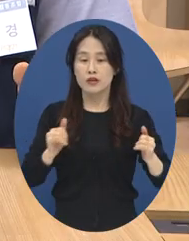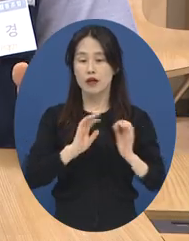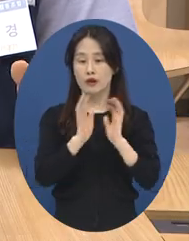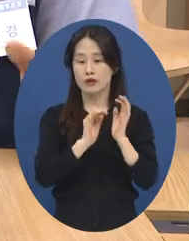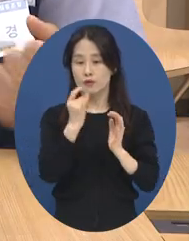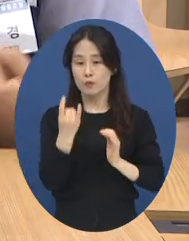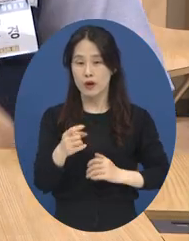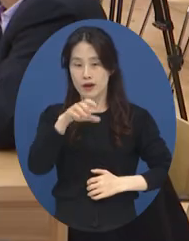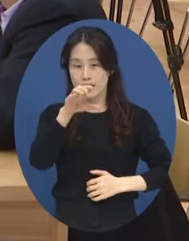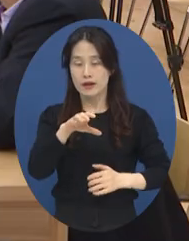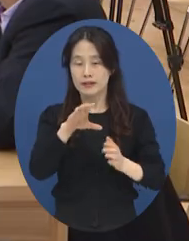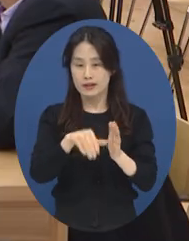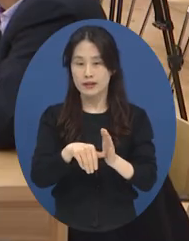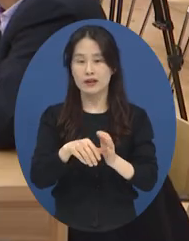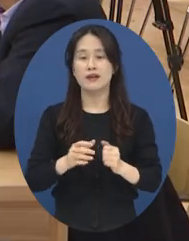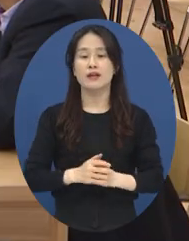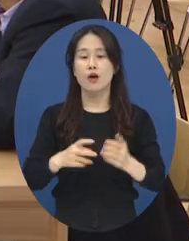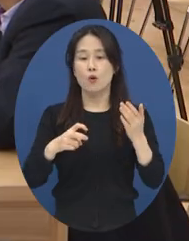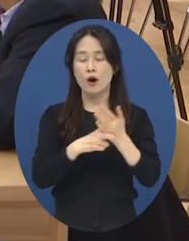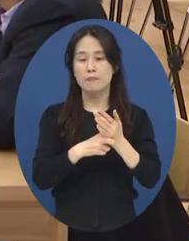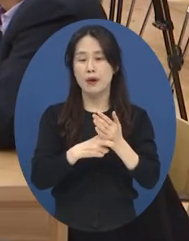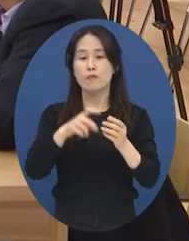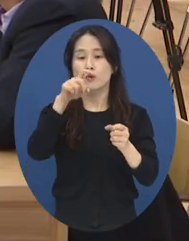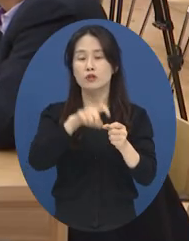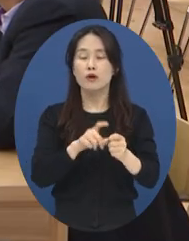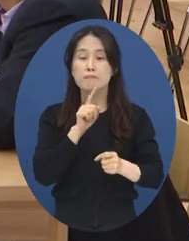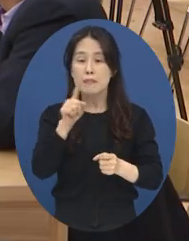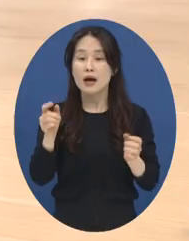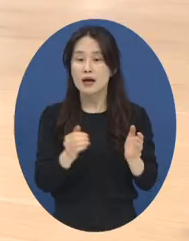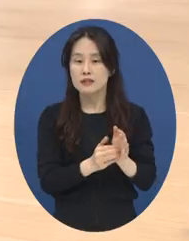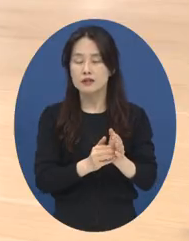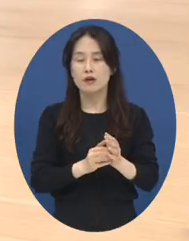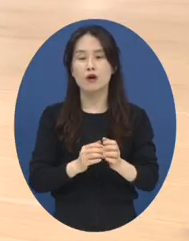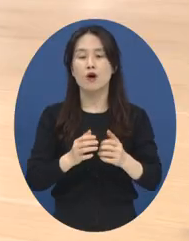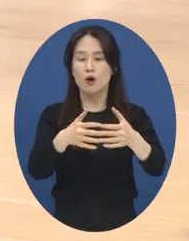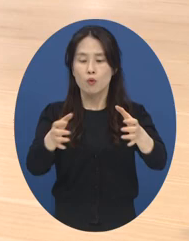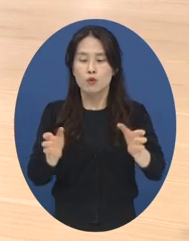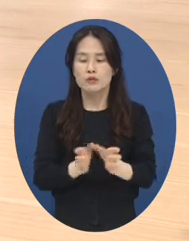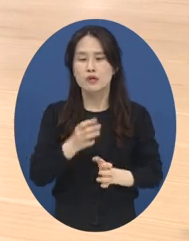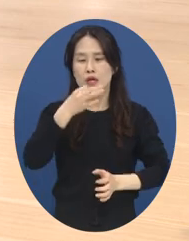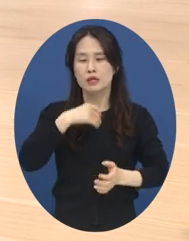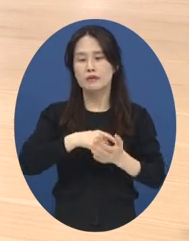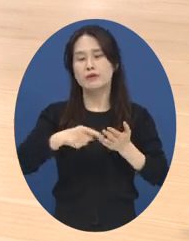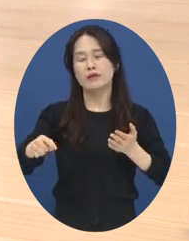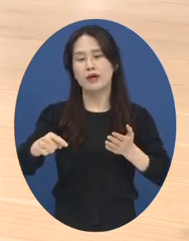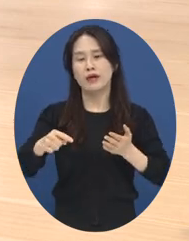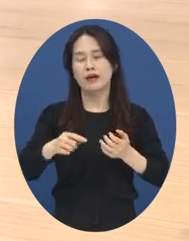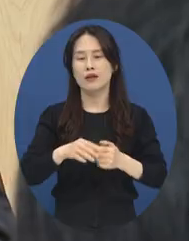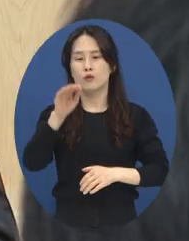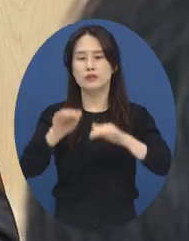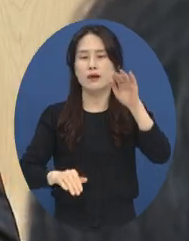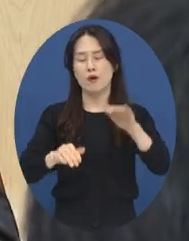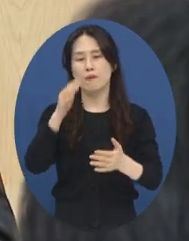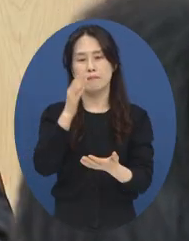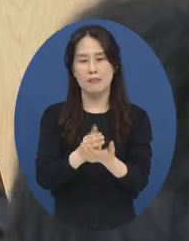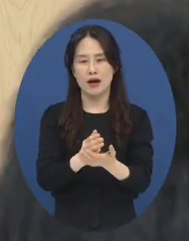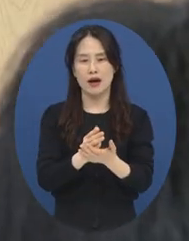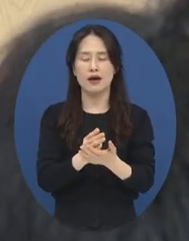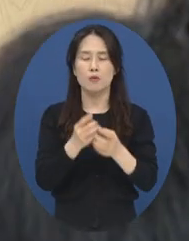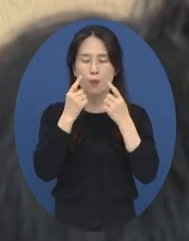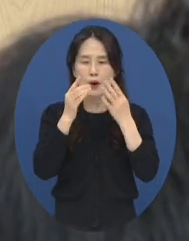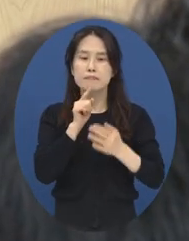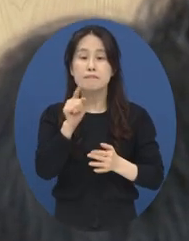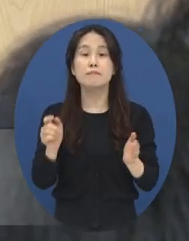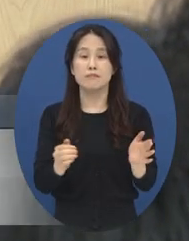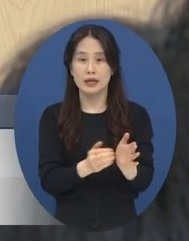간담회에서 지역화폐의 취지를 언급하며 차별거래는 공동체의 이익을 훼손하는 반사회적 행위라는 점을 분명히